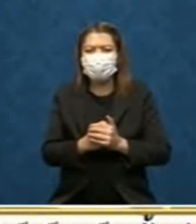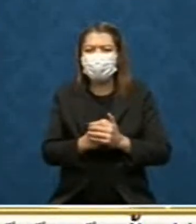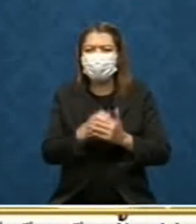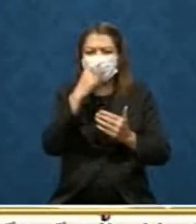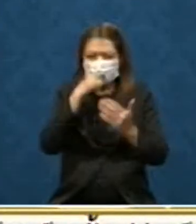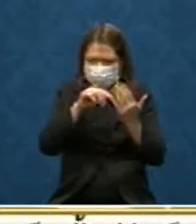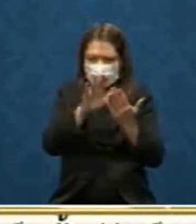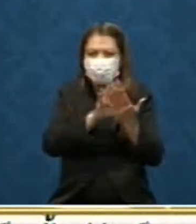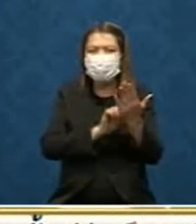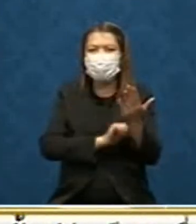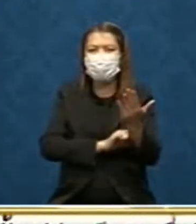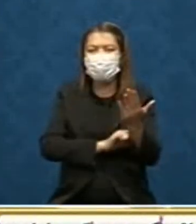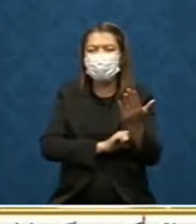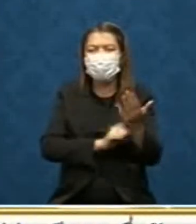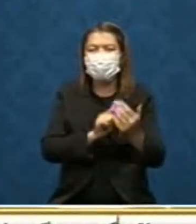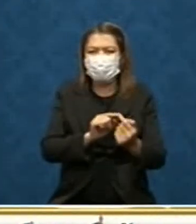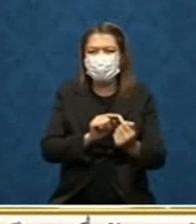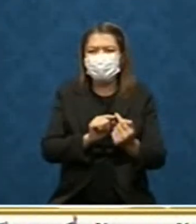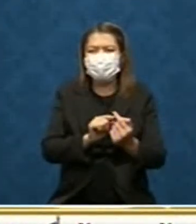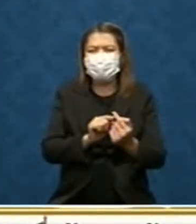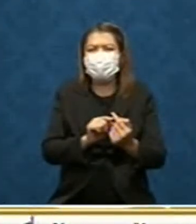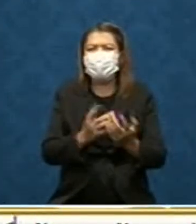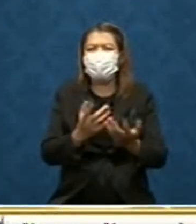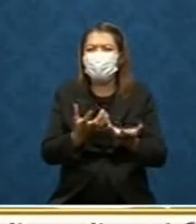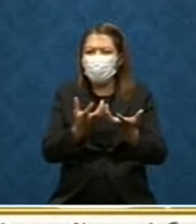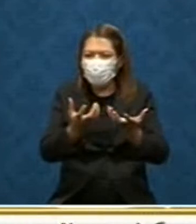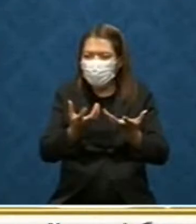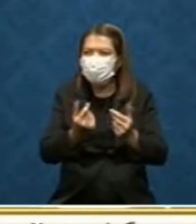ณ์ของประเทศพูดง่ๆก็คือออกfit